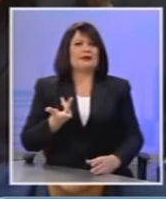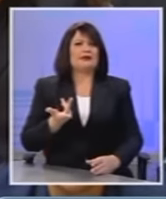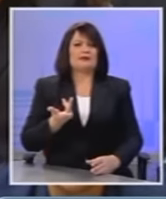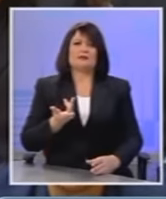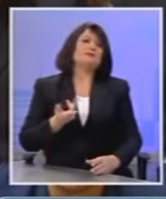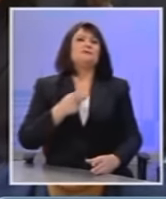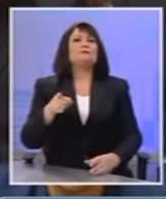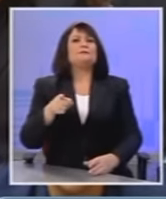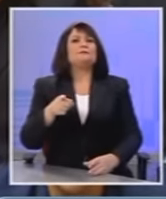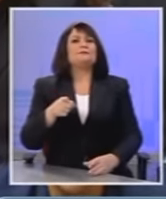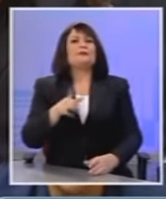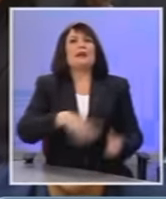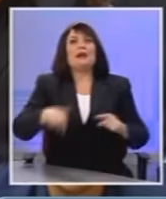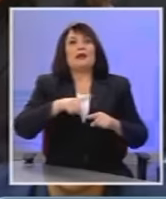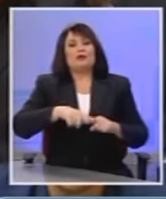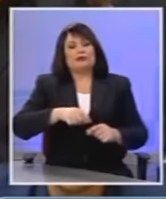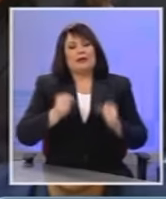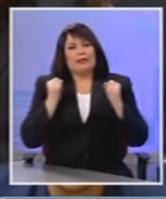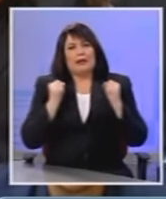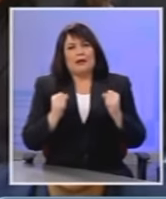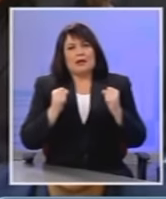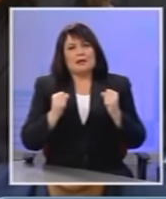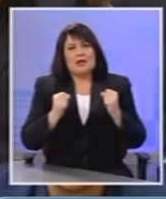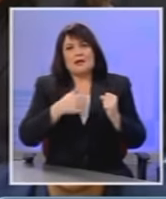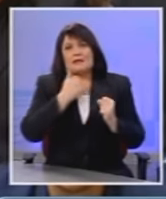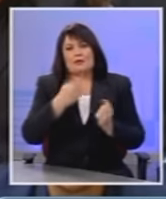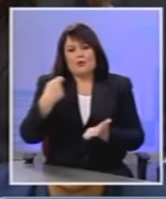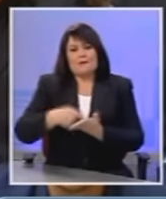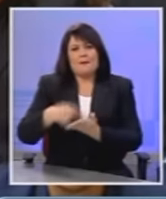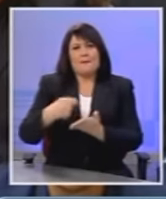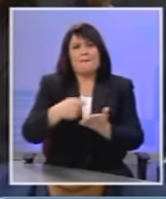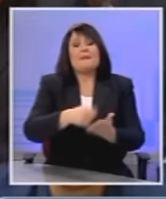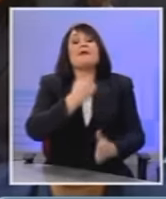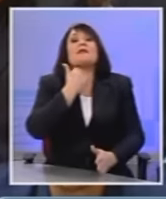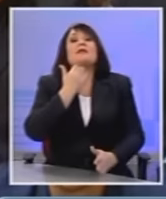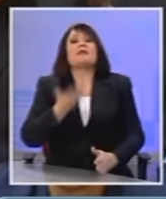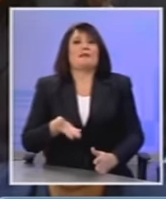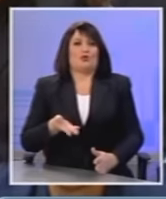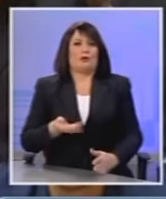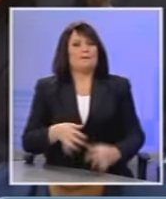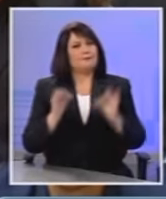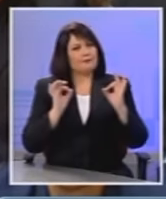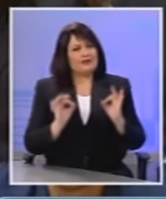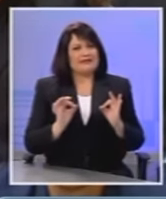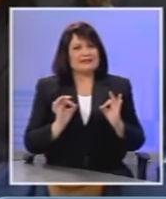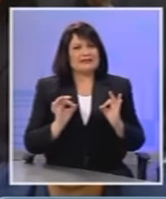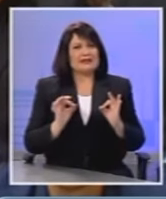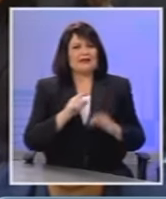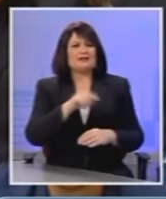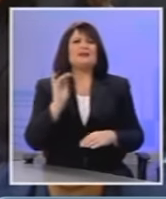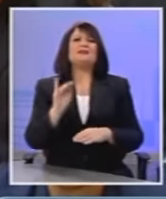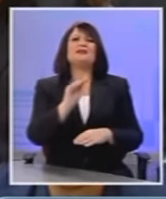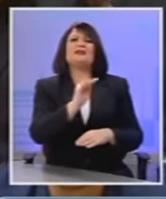έχει εξαντληθεί ο ελληνικός λαός, ότι δεν μπορεί να πληρώσει άλλο πλέον. Και βεβαίως ζητάτε να